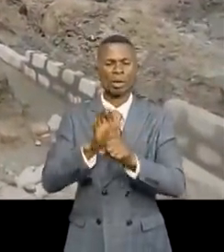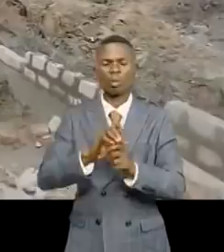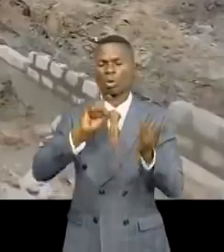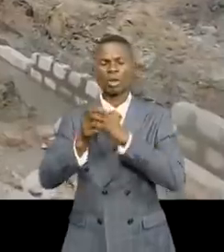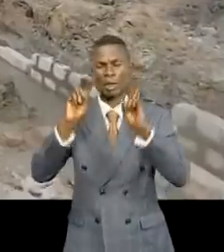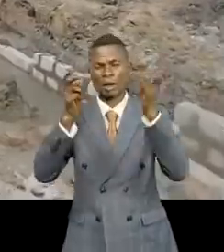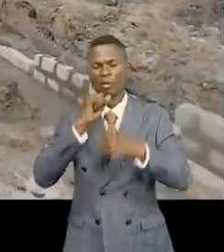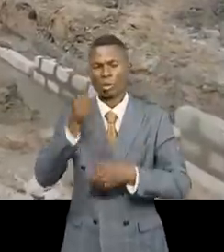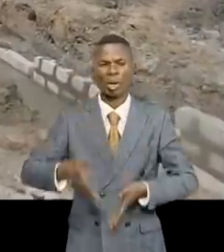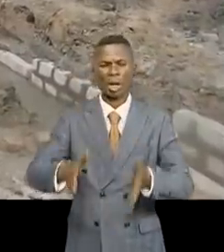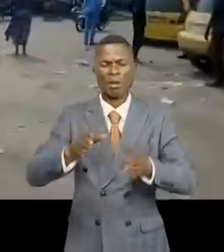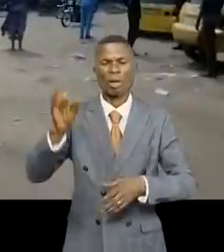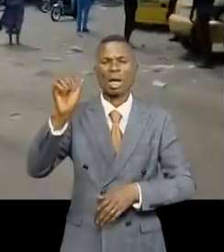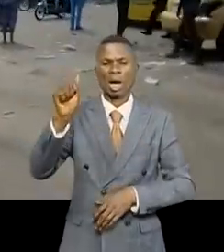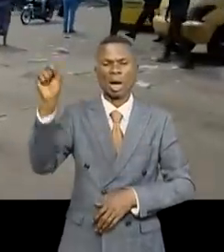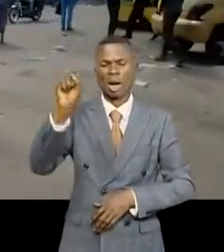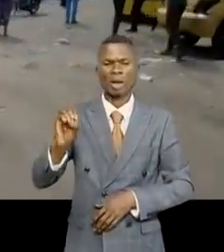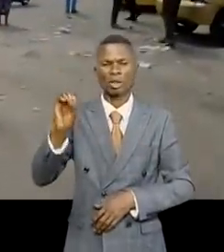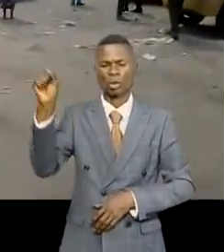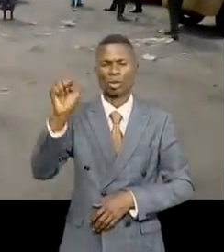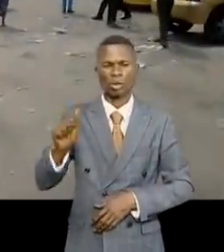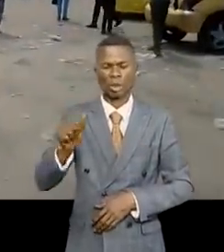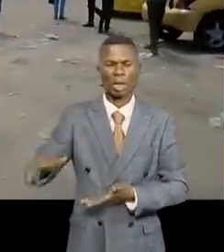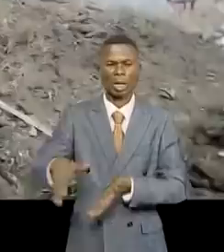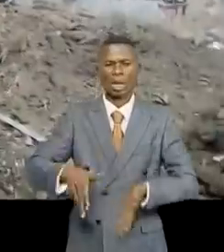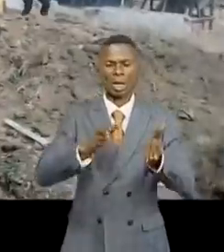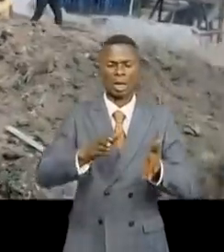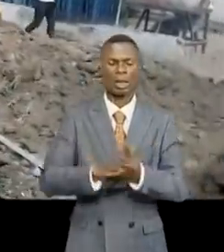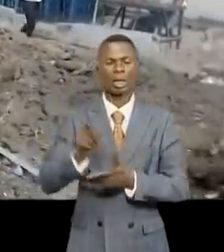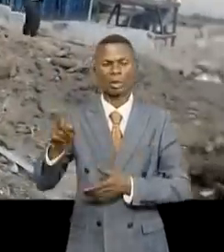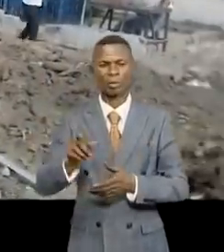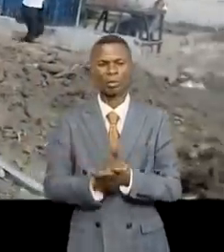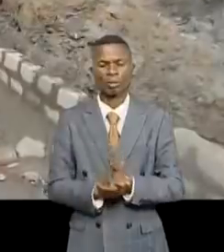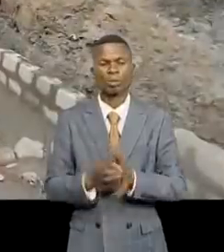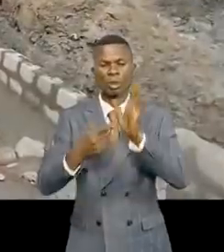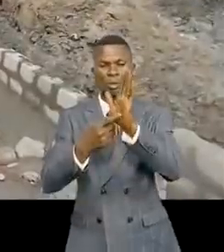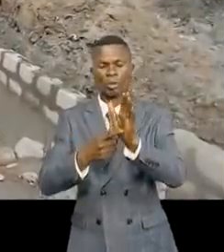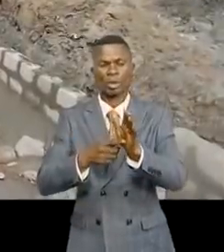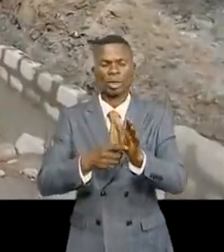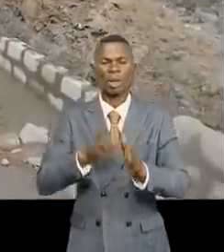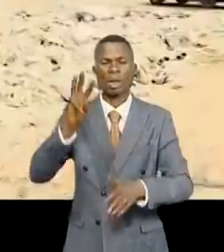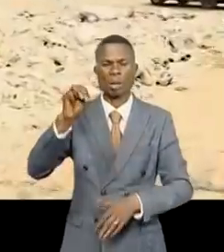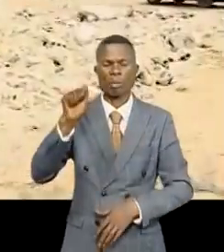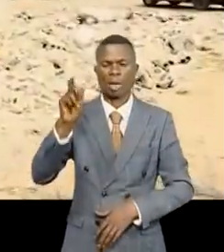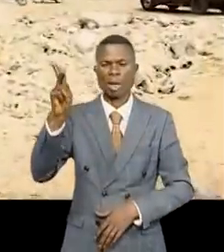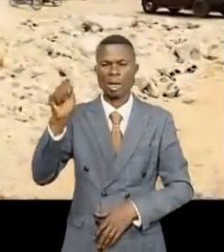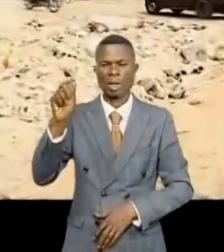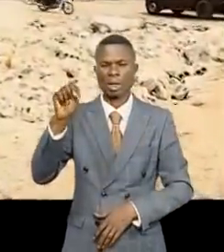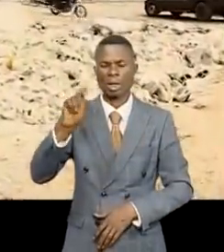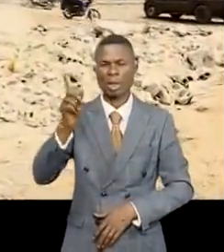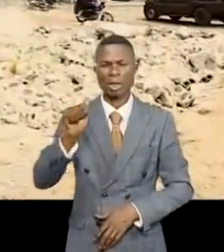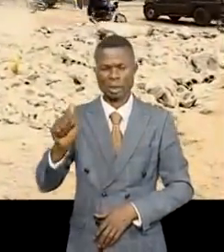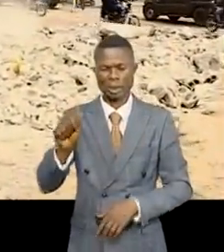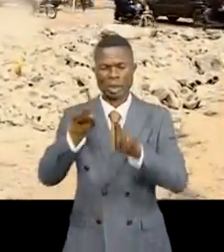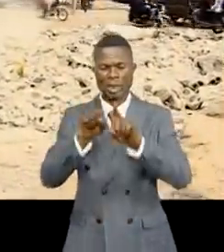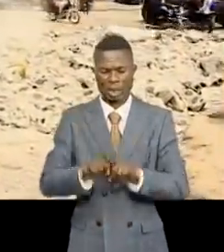modernisation des avenues Yatsosa, tronçons compris entre les avenues Ngingiri et Manifeste et Makanza dans le cadre du projet Tchilegelou, mais